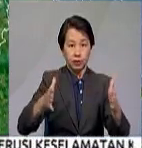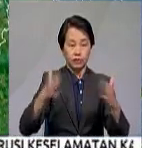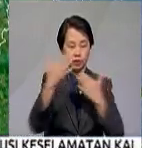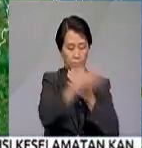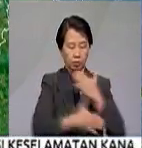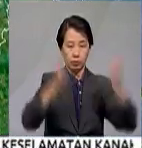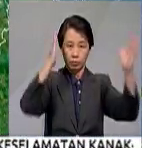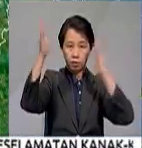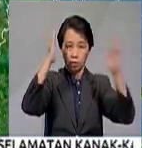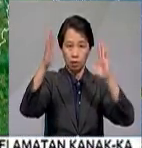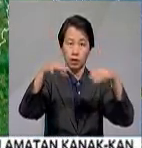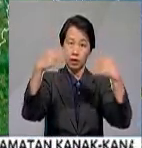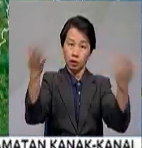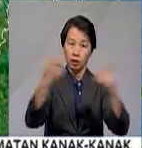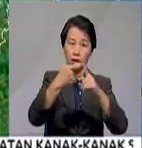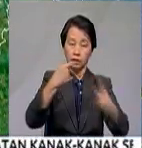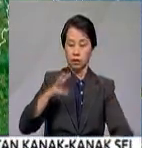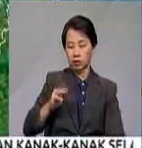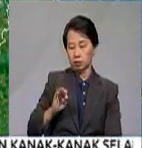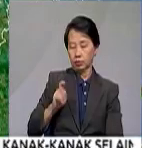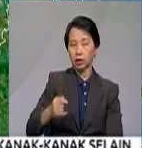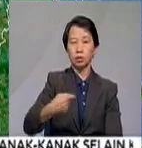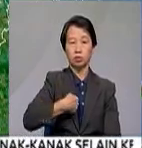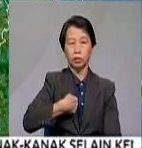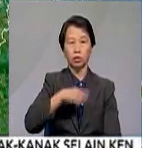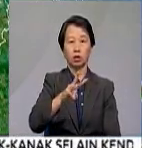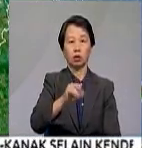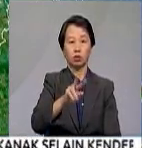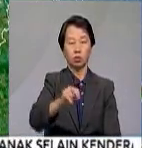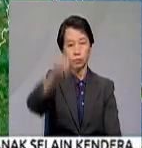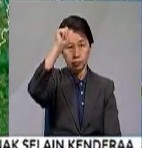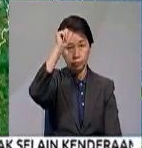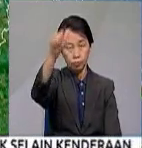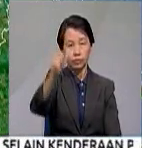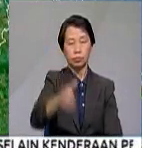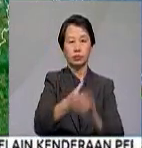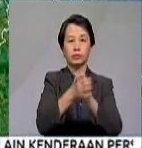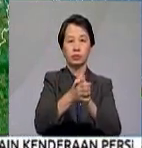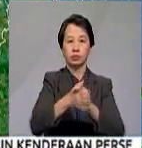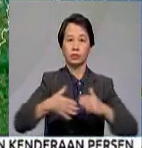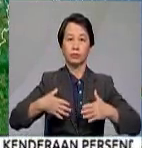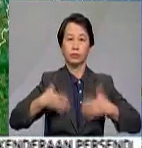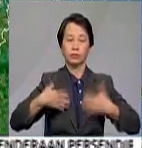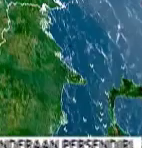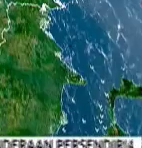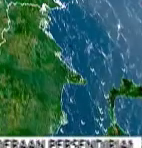seluruh Malaysia. Sekian daripada Map Malaysia, saya Wan Hafiz. Assalamualaikum dan salam sejahtera.